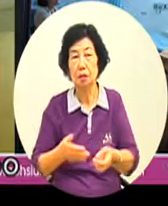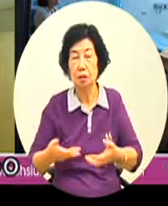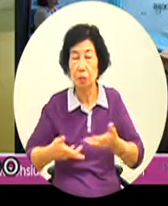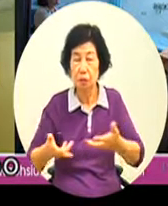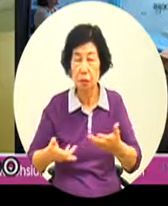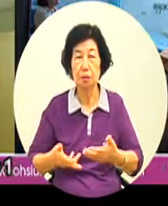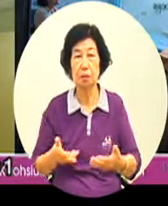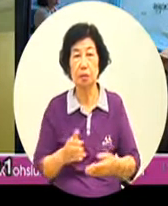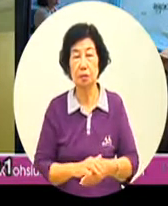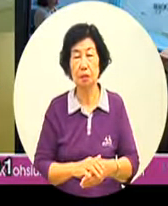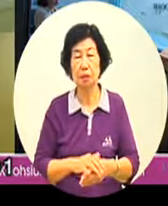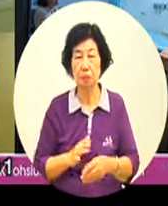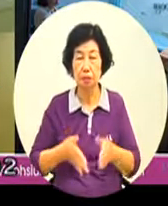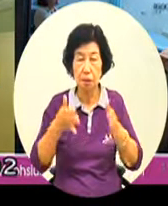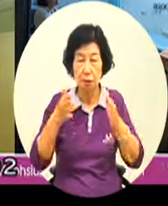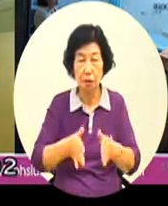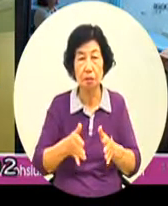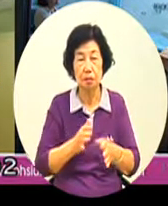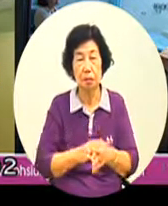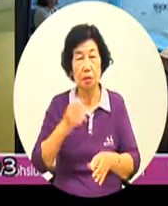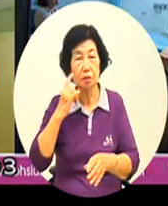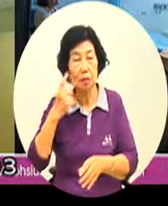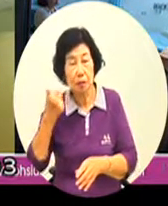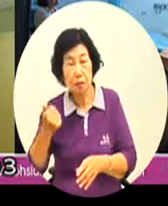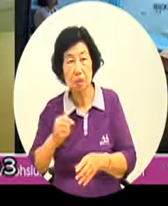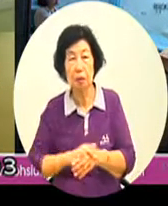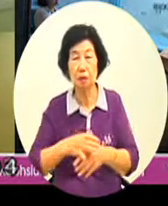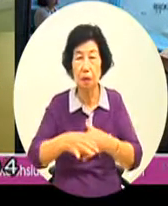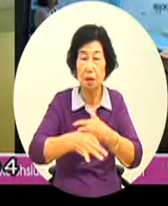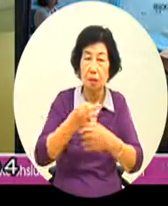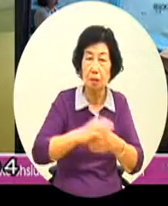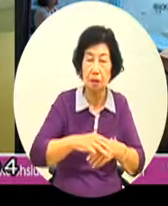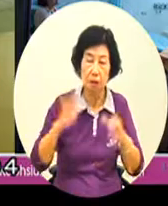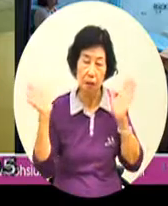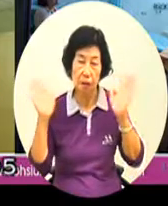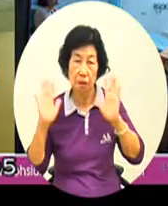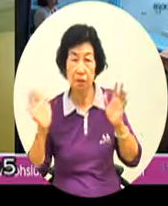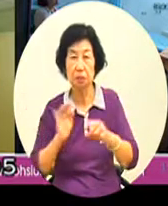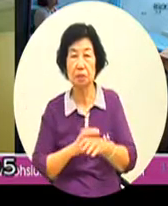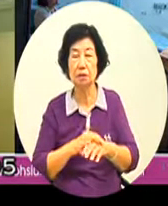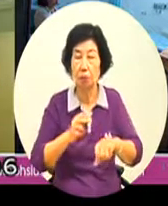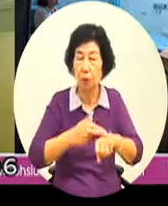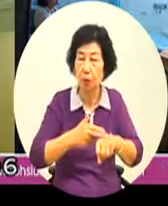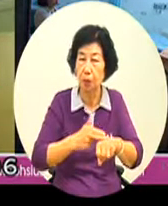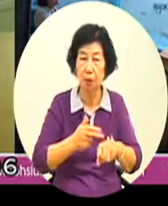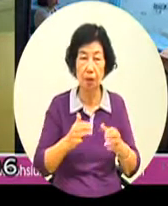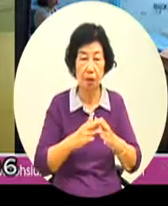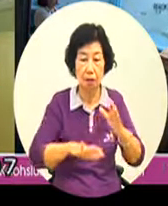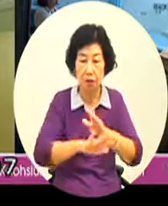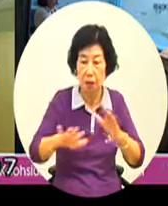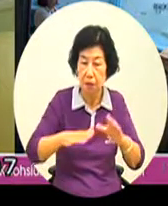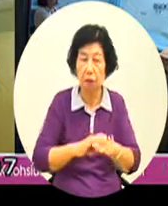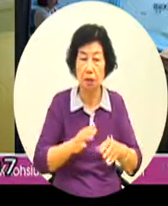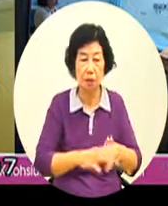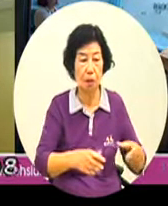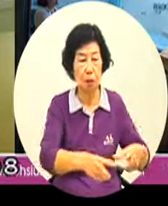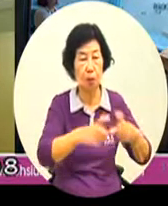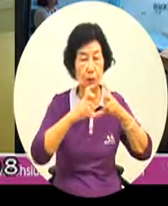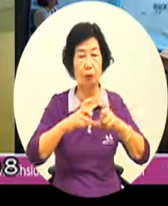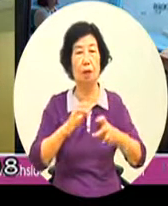对家长们的一些亲职教育的一些职能，希望家庭的功能能够恢复以及提升。